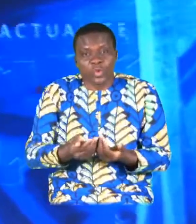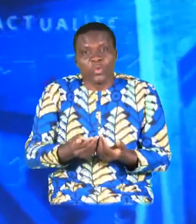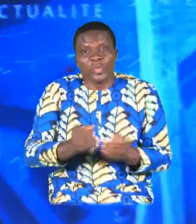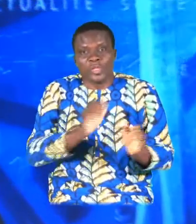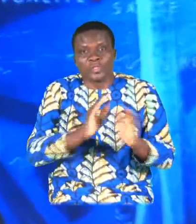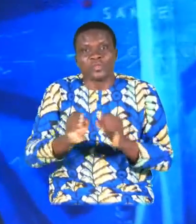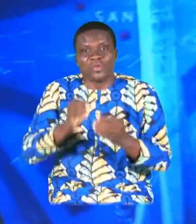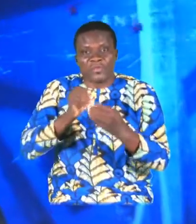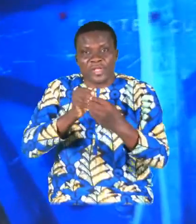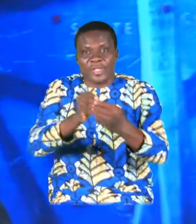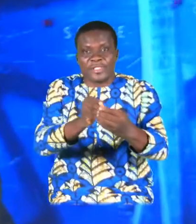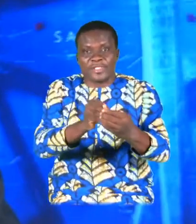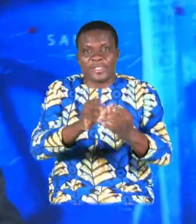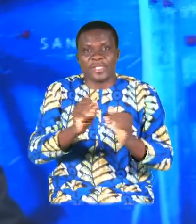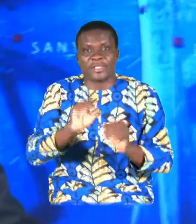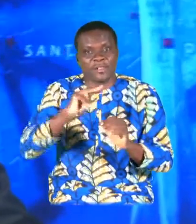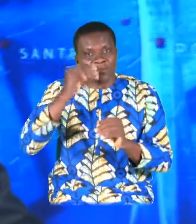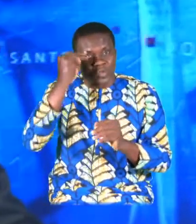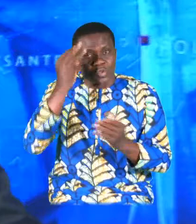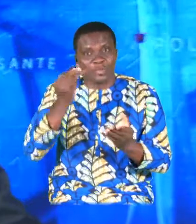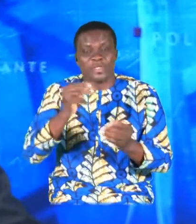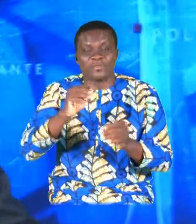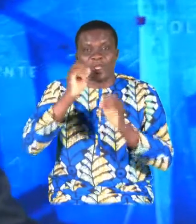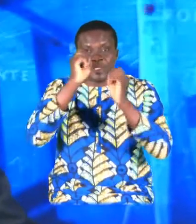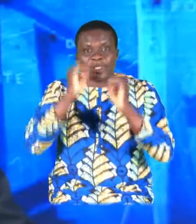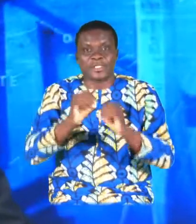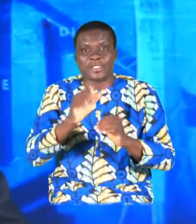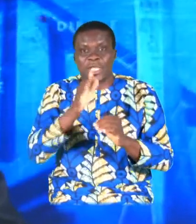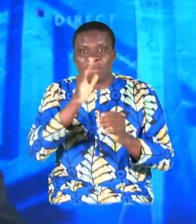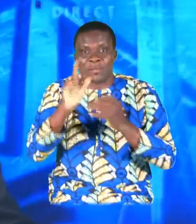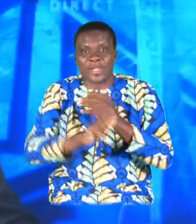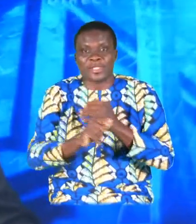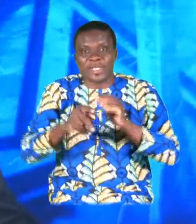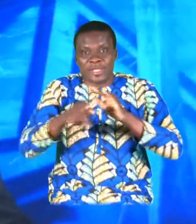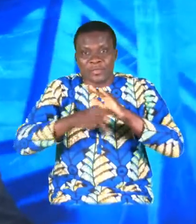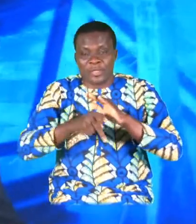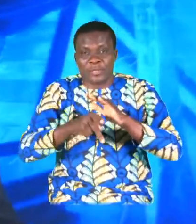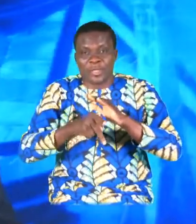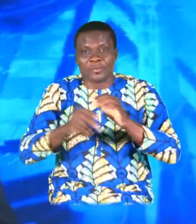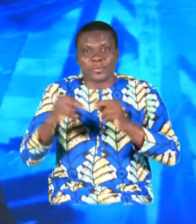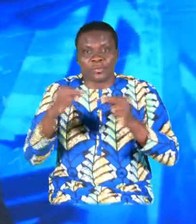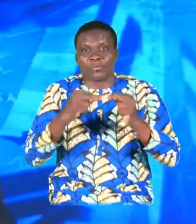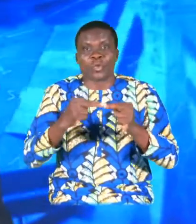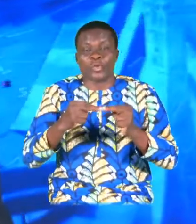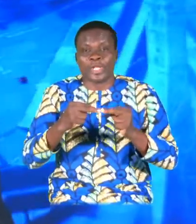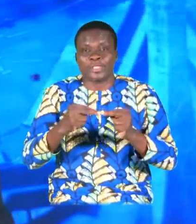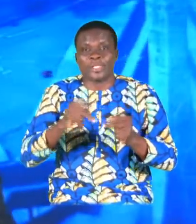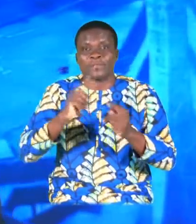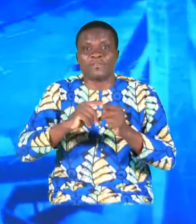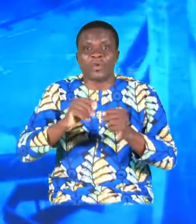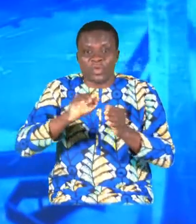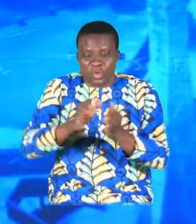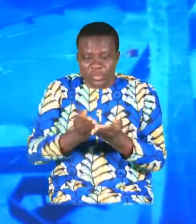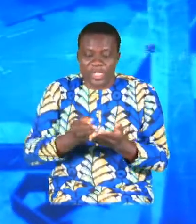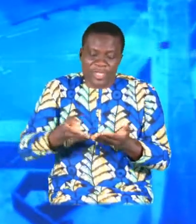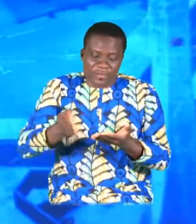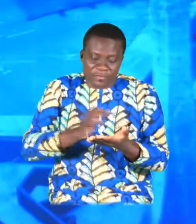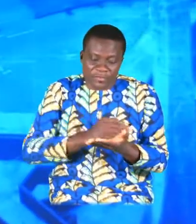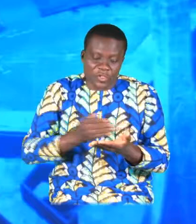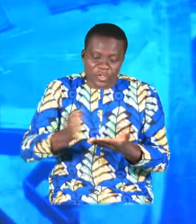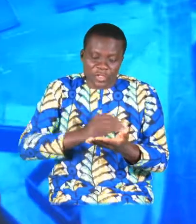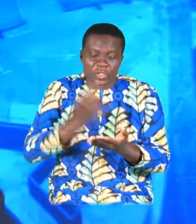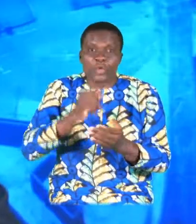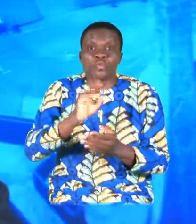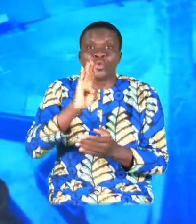les directives du ministère des enseignements maternels et primaires relatives aux annales de révision pour le